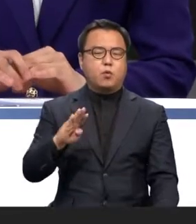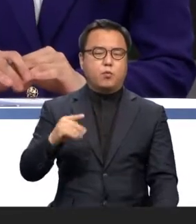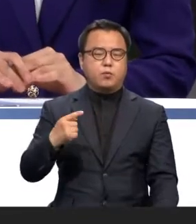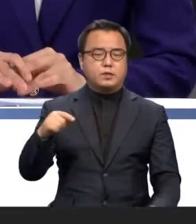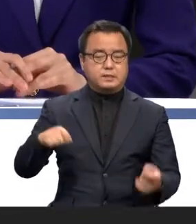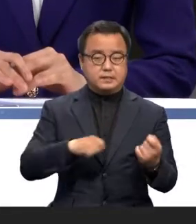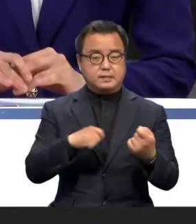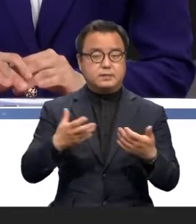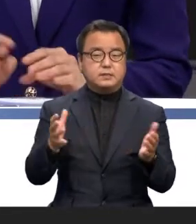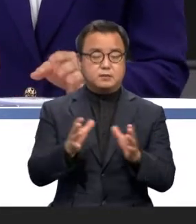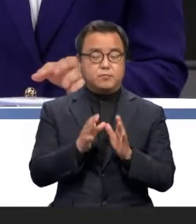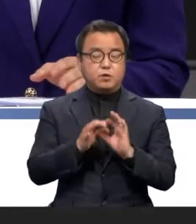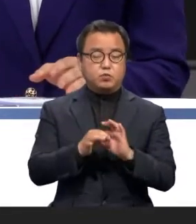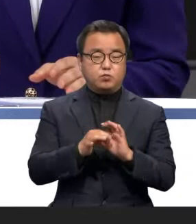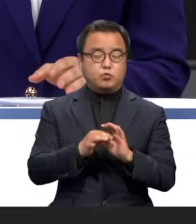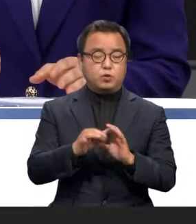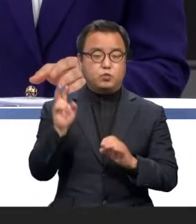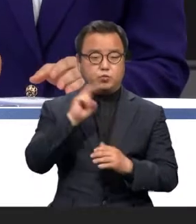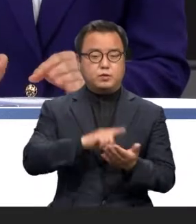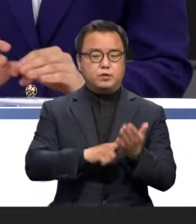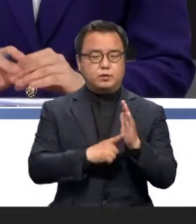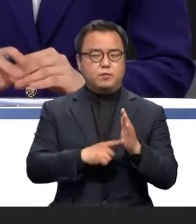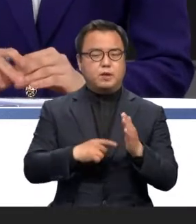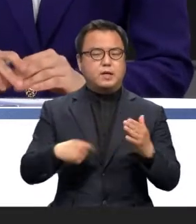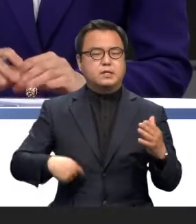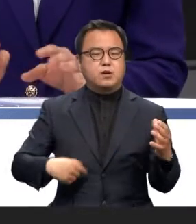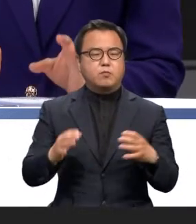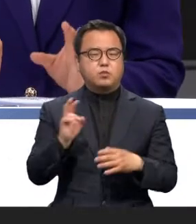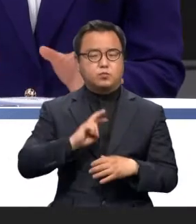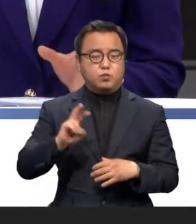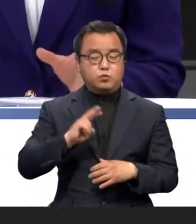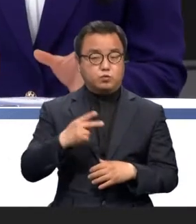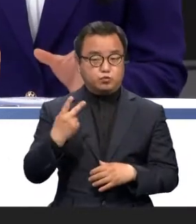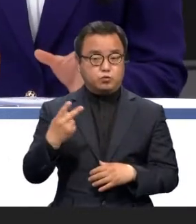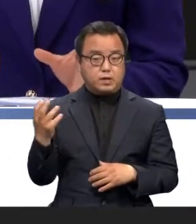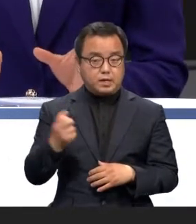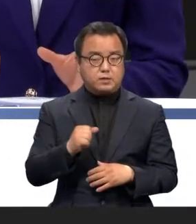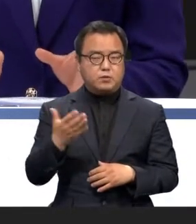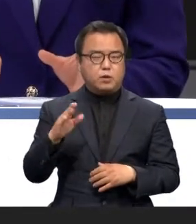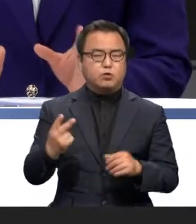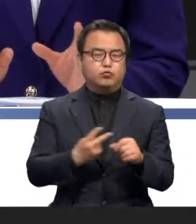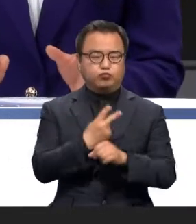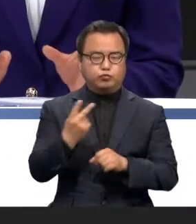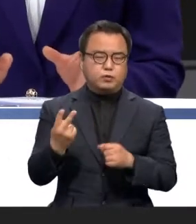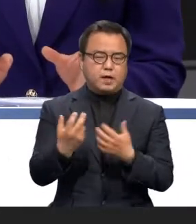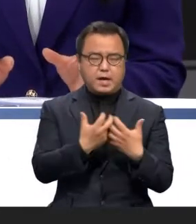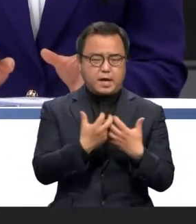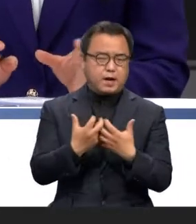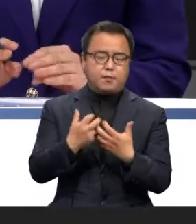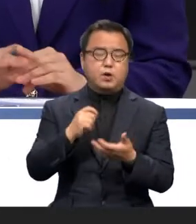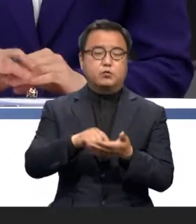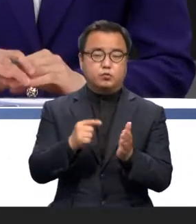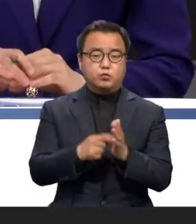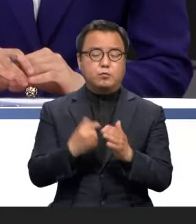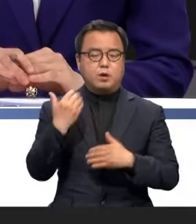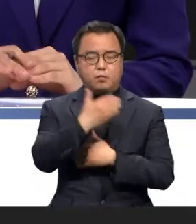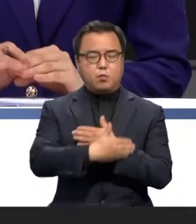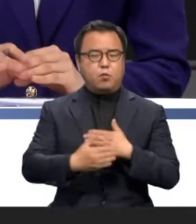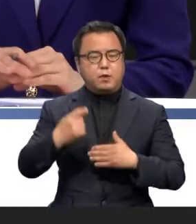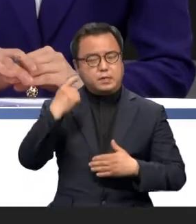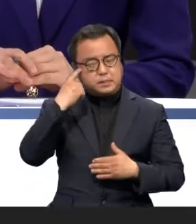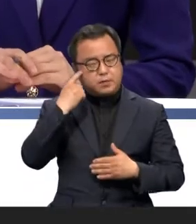연주했습니다. 협주곡 두 곡으로만 프로그램이 짜여졌지만 두 시간을 꽉 채우는 프로그램으로 신체적으로도